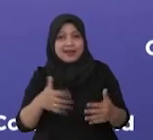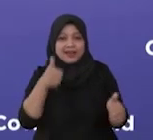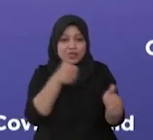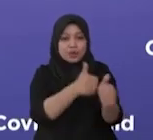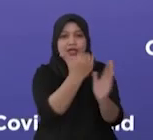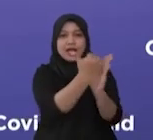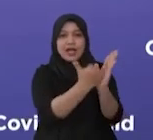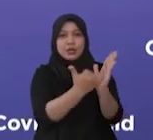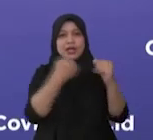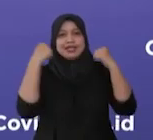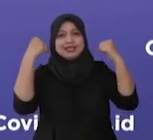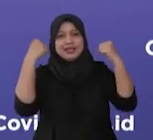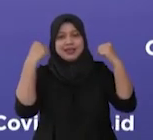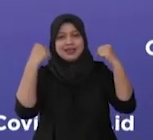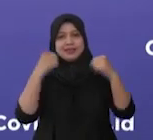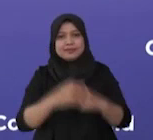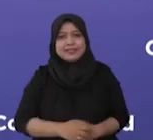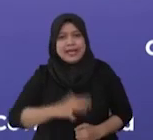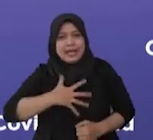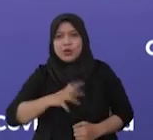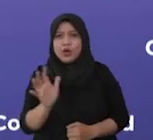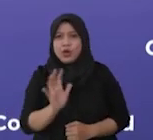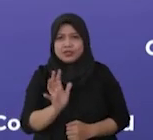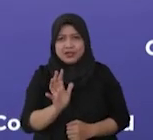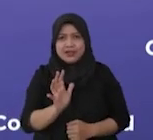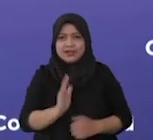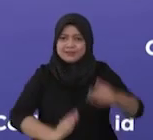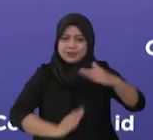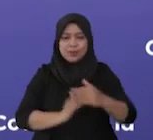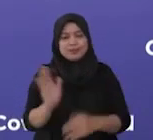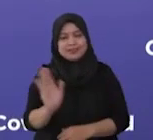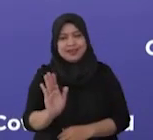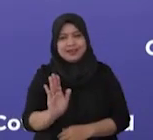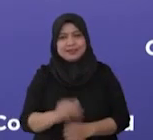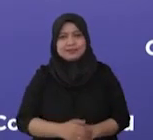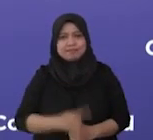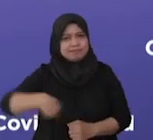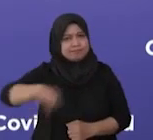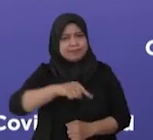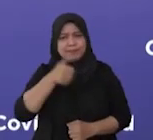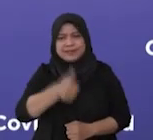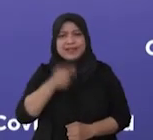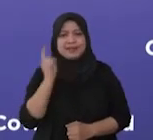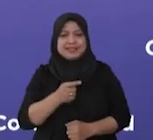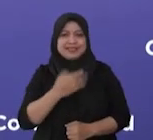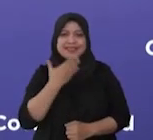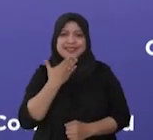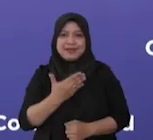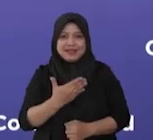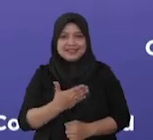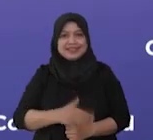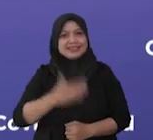tanpa terkecuali tanpa ragu-ragu dan tanpa terputus kita pasti bisa terima kasih